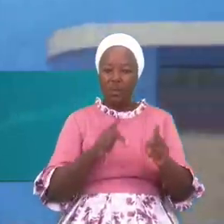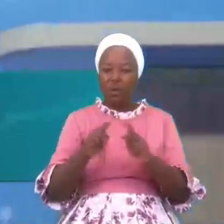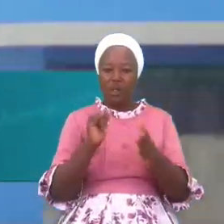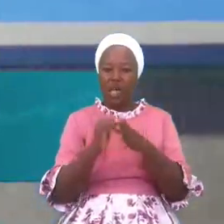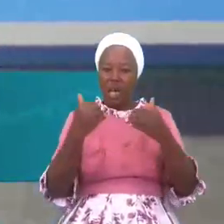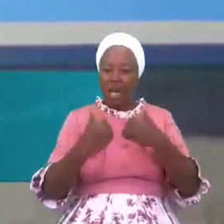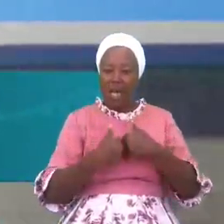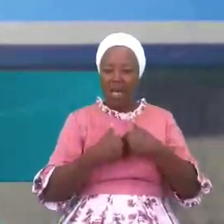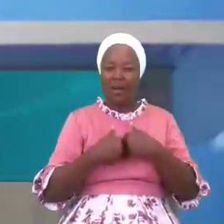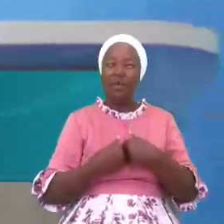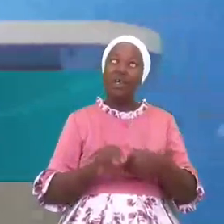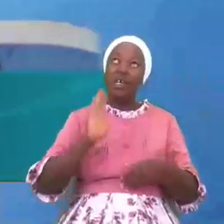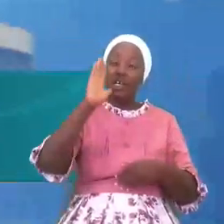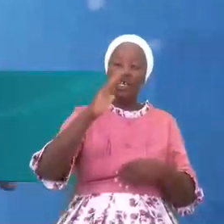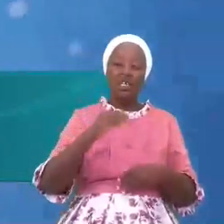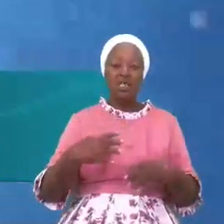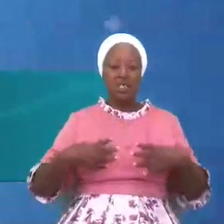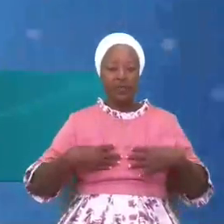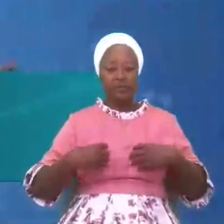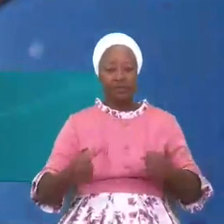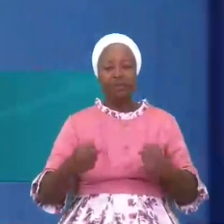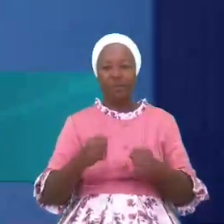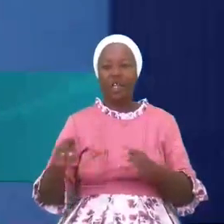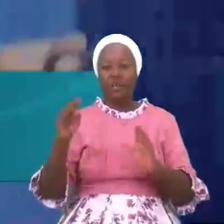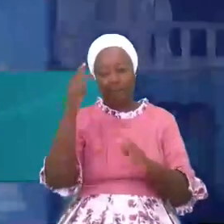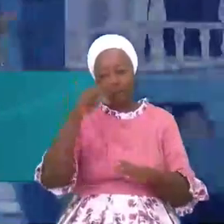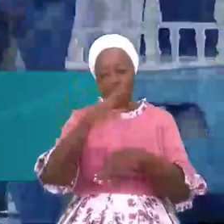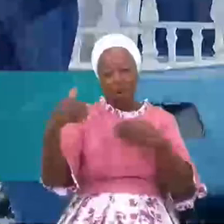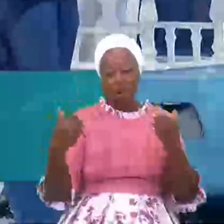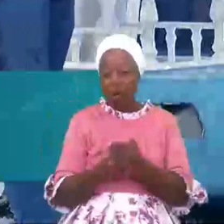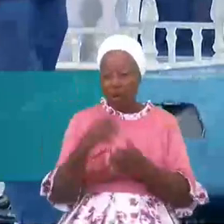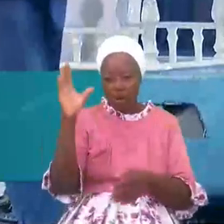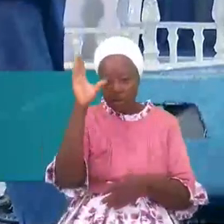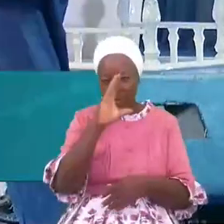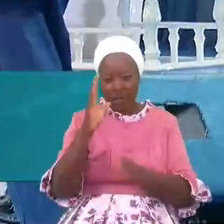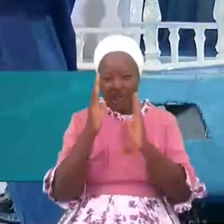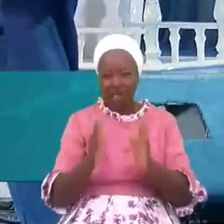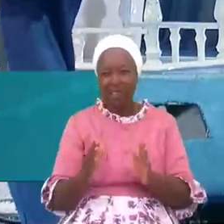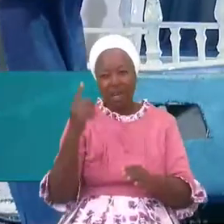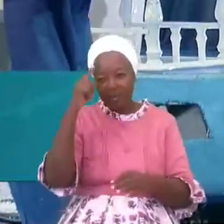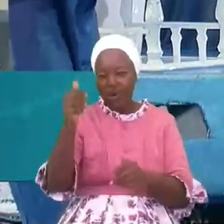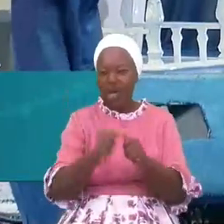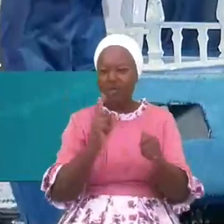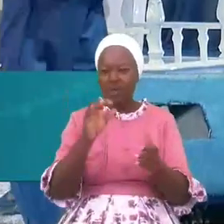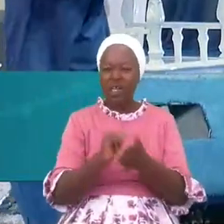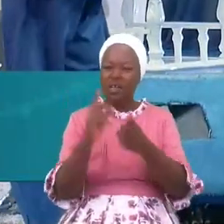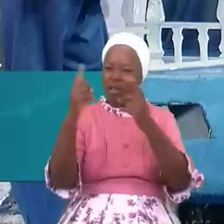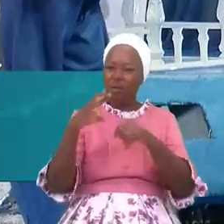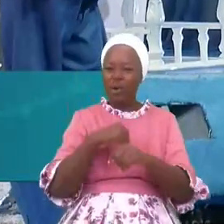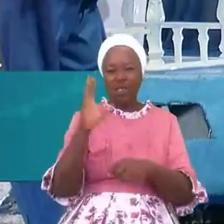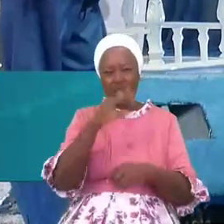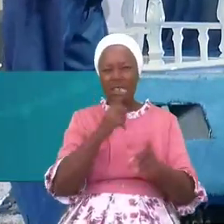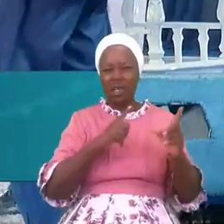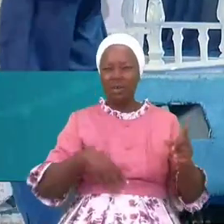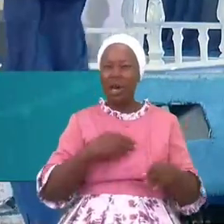qui reçoit, devenir les récipiendaires de sa guérison pour tous les chercheurs, ceux qui viennent et qui cherchent et qui veulent